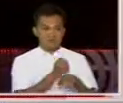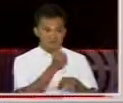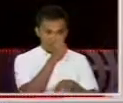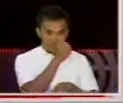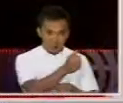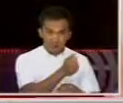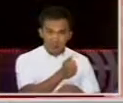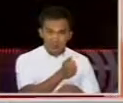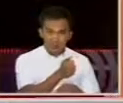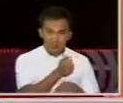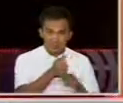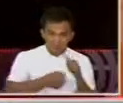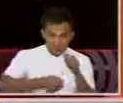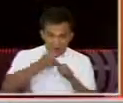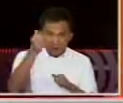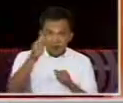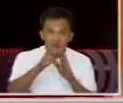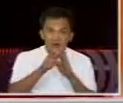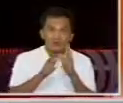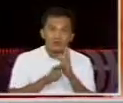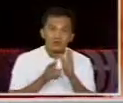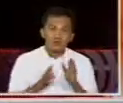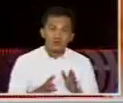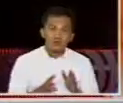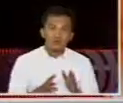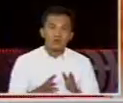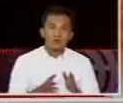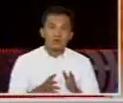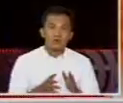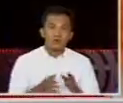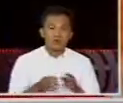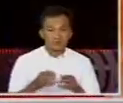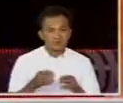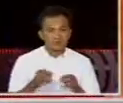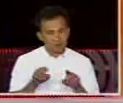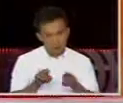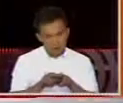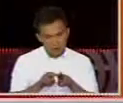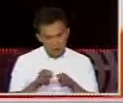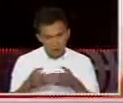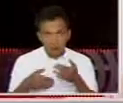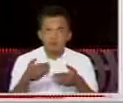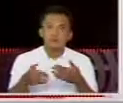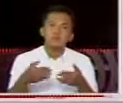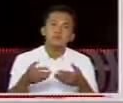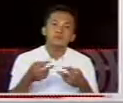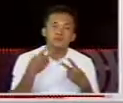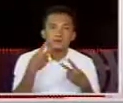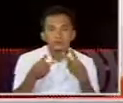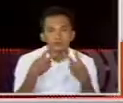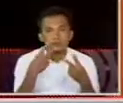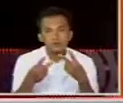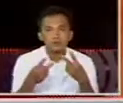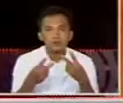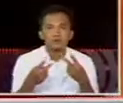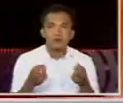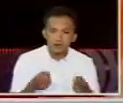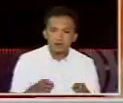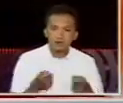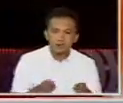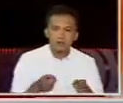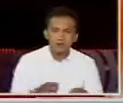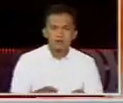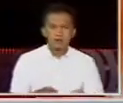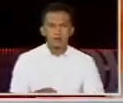sa nanalong litigant. Ano? Sa ordinaryo hong proseso, pang-araw-araw ho, nakikita ho natin na ganito ang ginagawa. Bakit